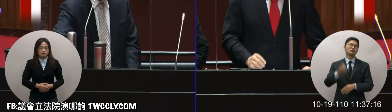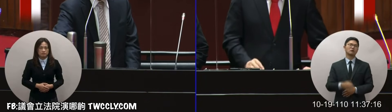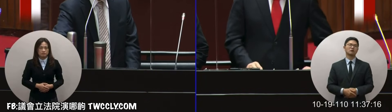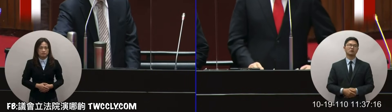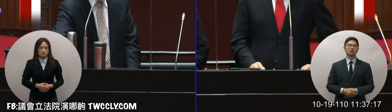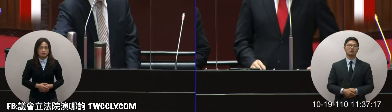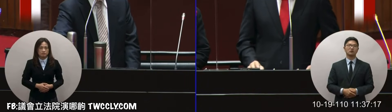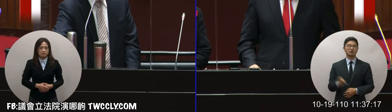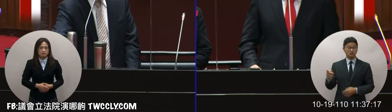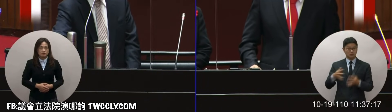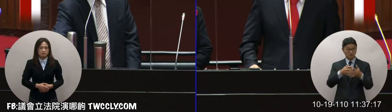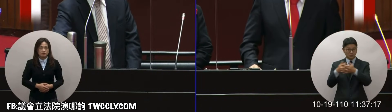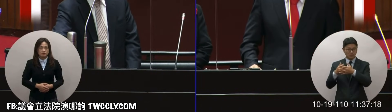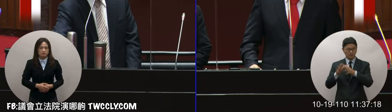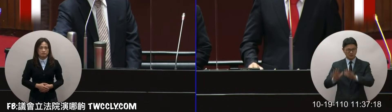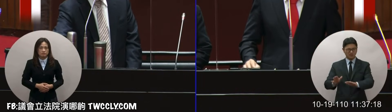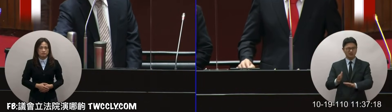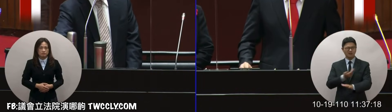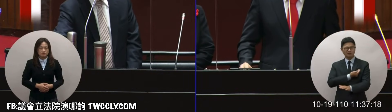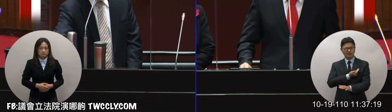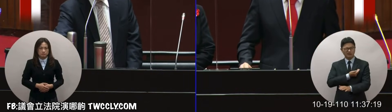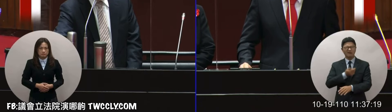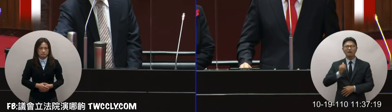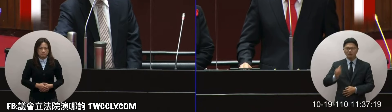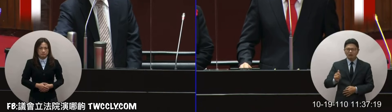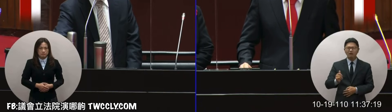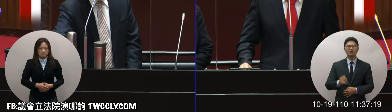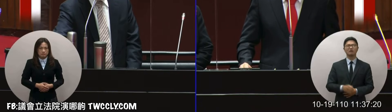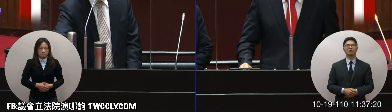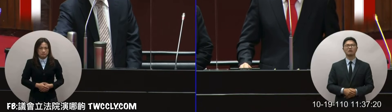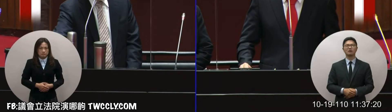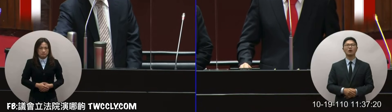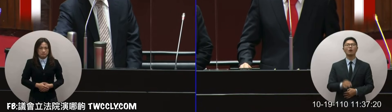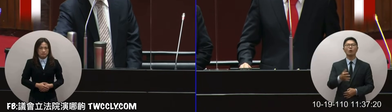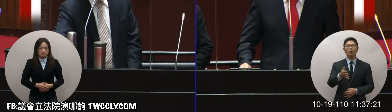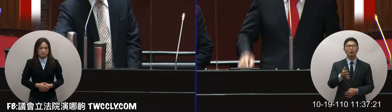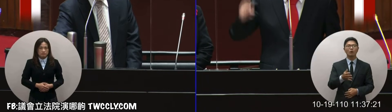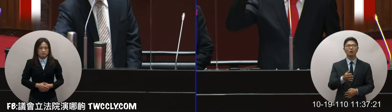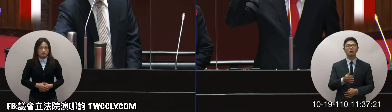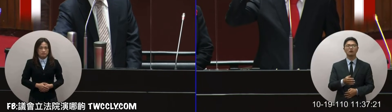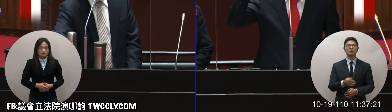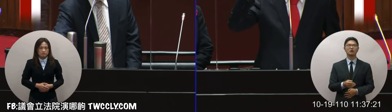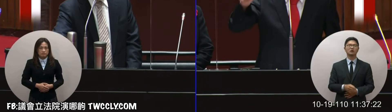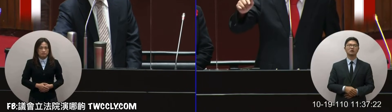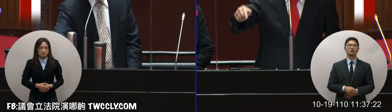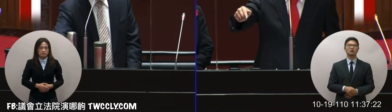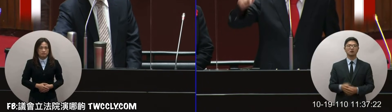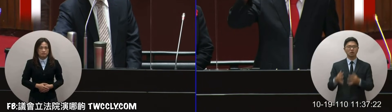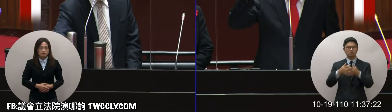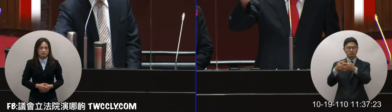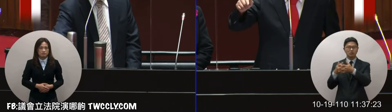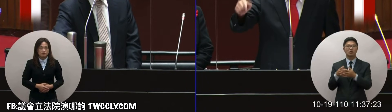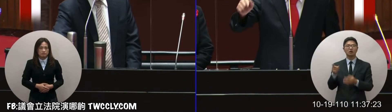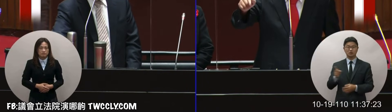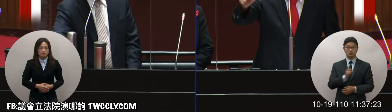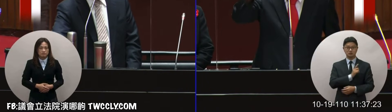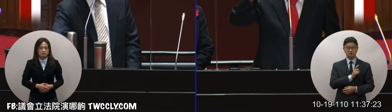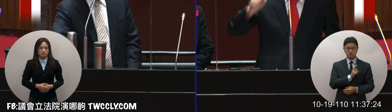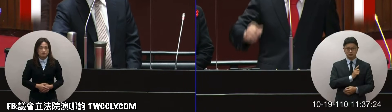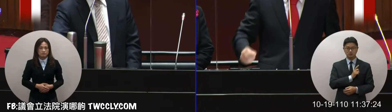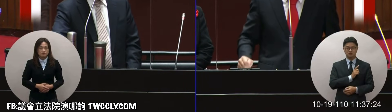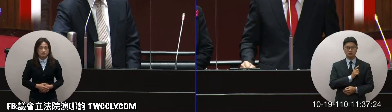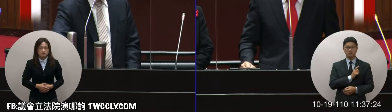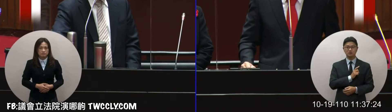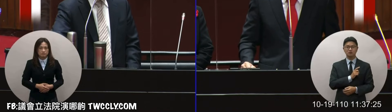国经济还在撑在那里，院长，是因为什么？因为以美国以美元来结